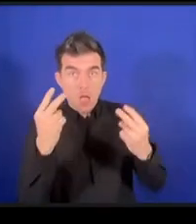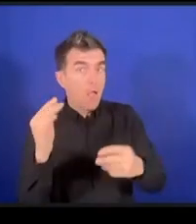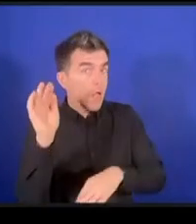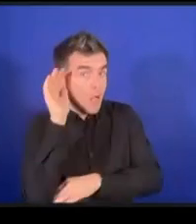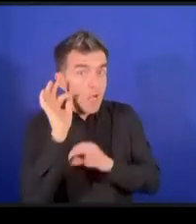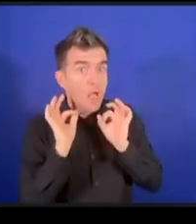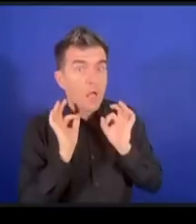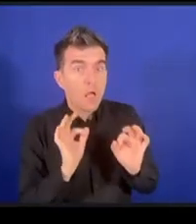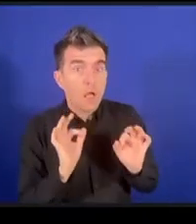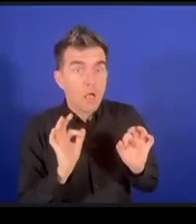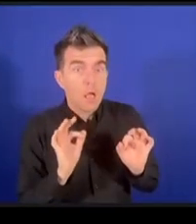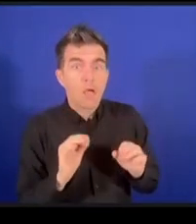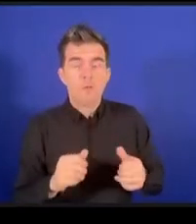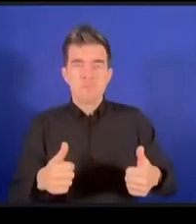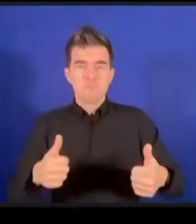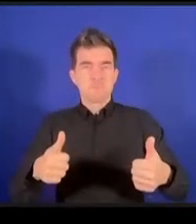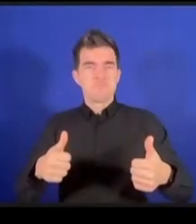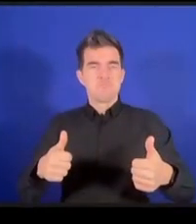вас